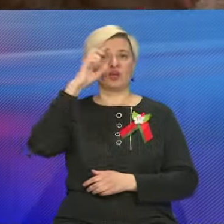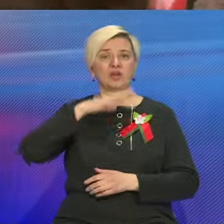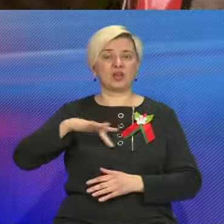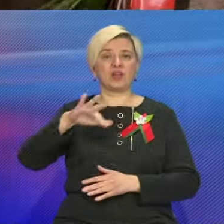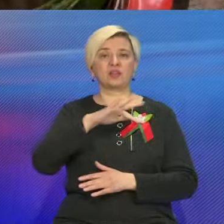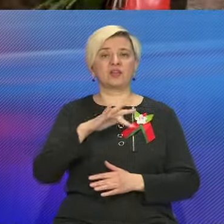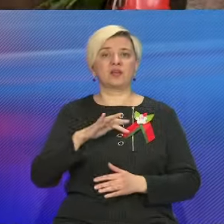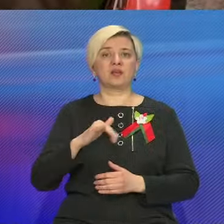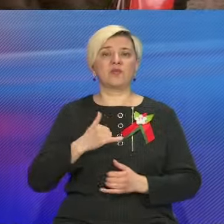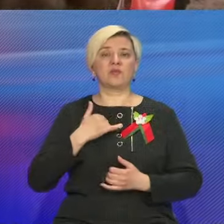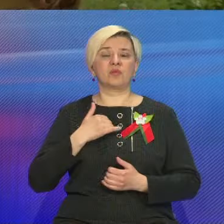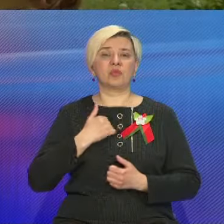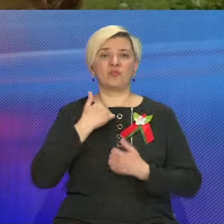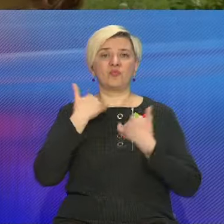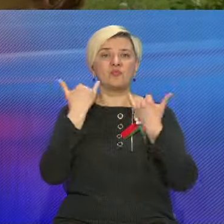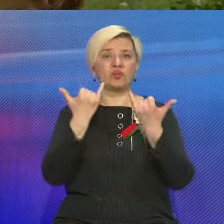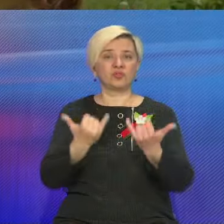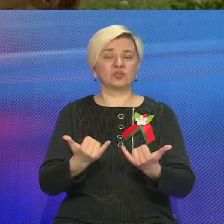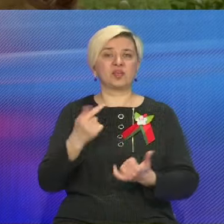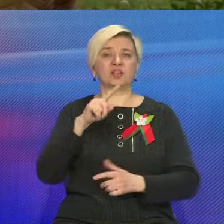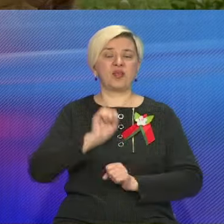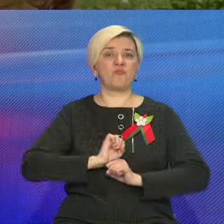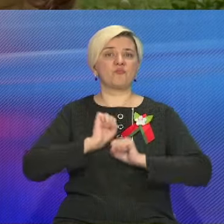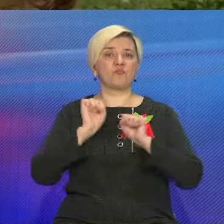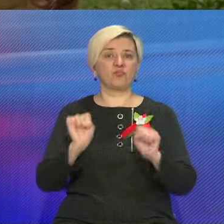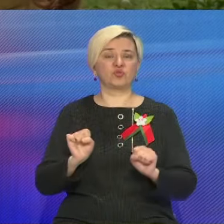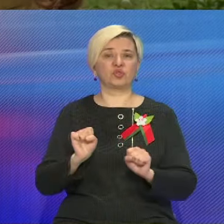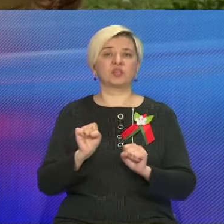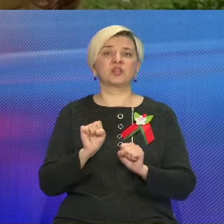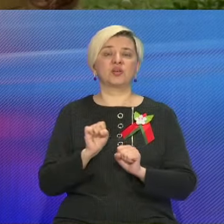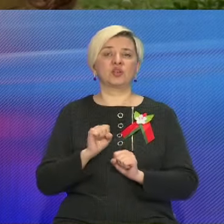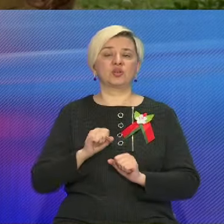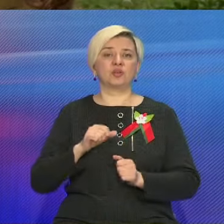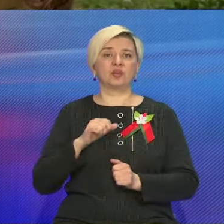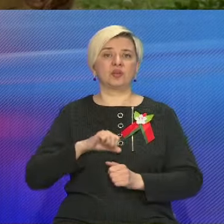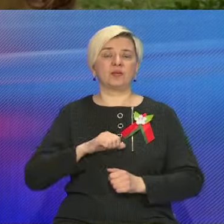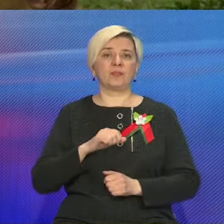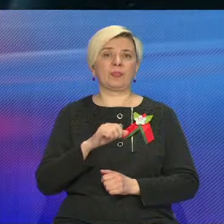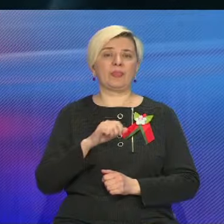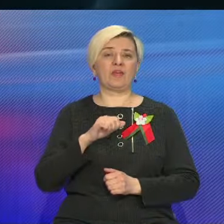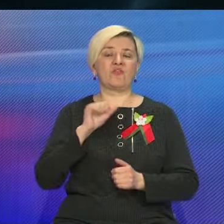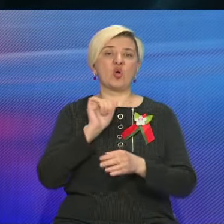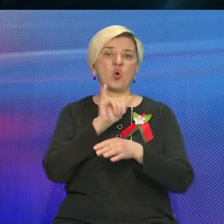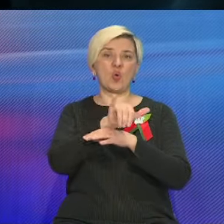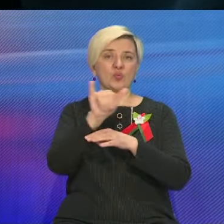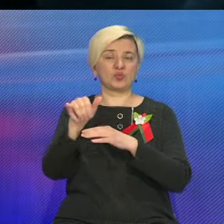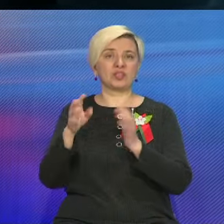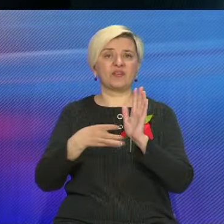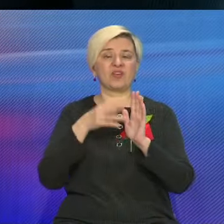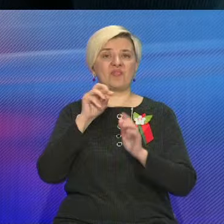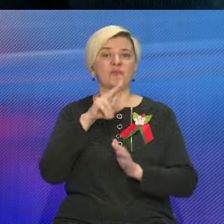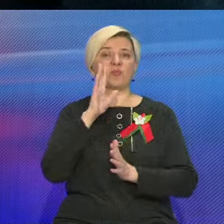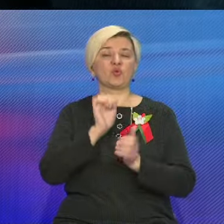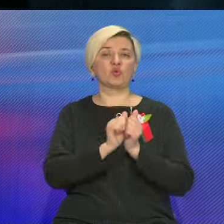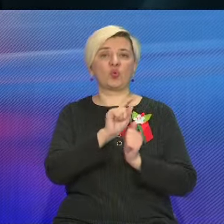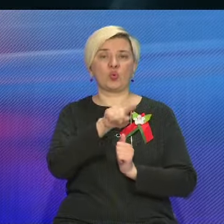мужность, стойкость, героизм. До 9 мая у гости прийдут до кожного, а уже у день перемоги усе удельники марафону